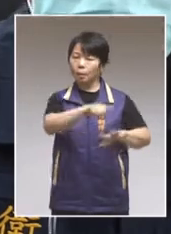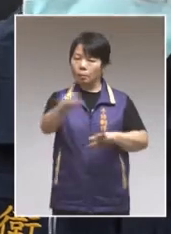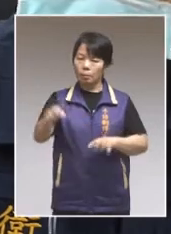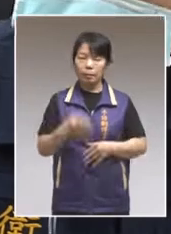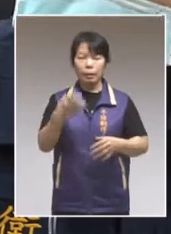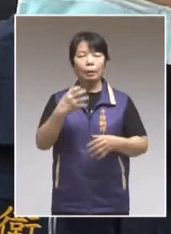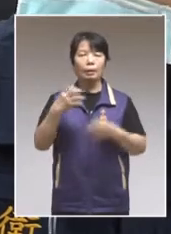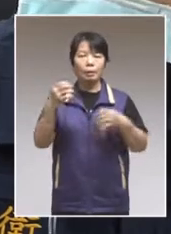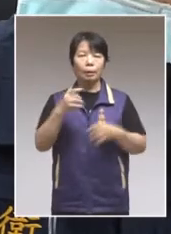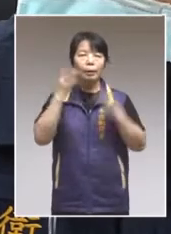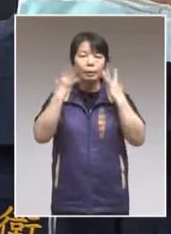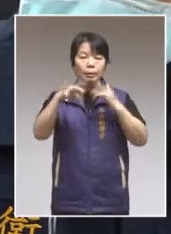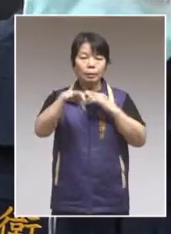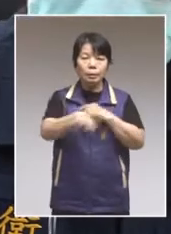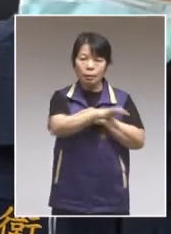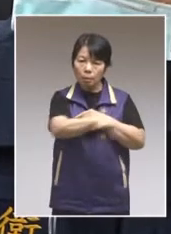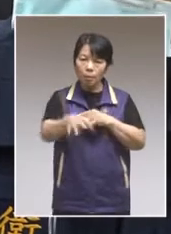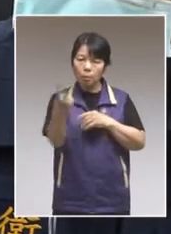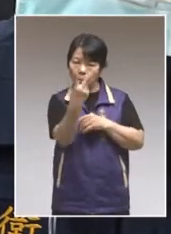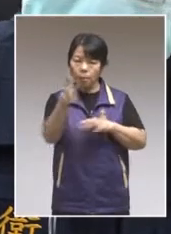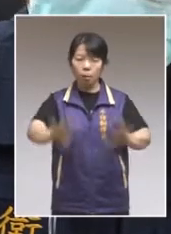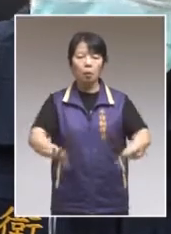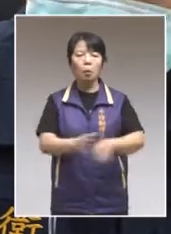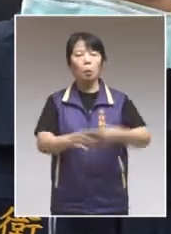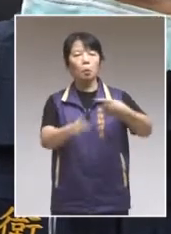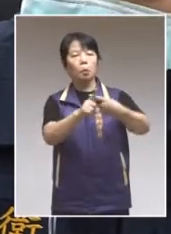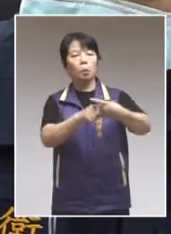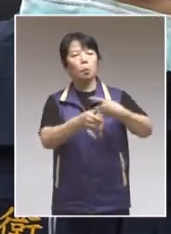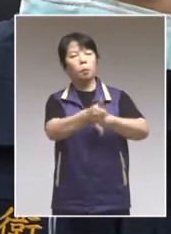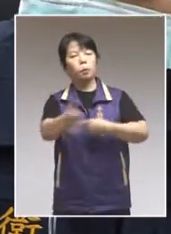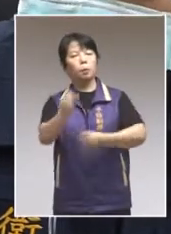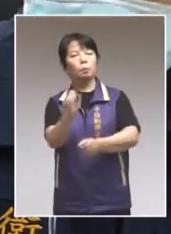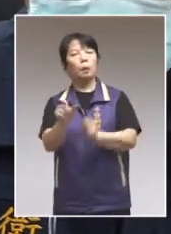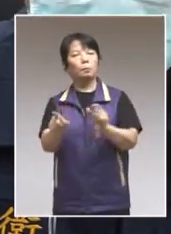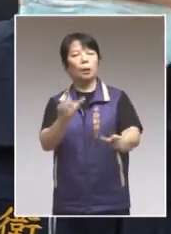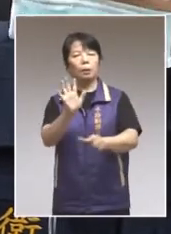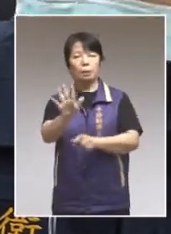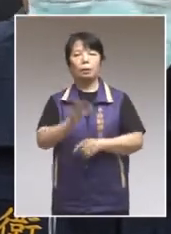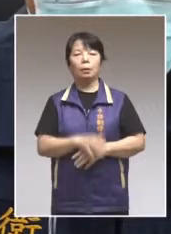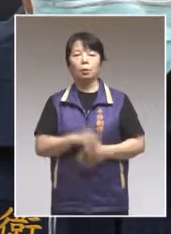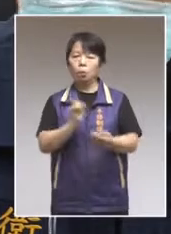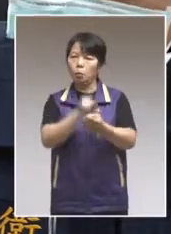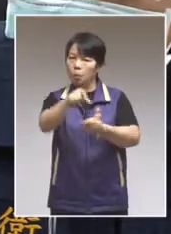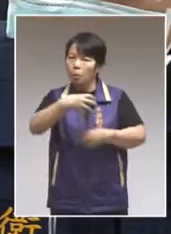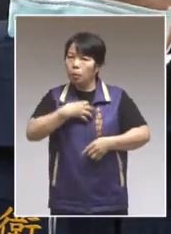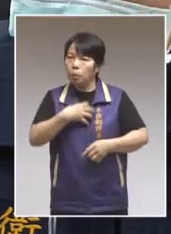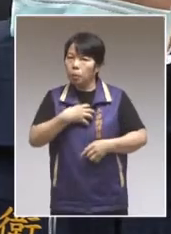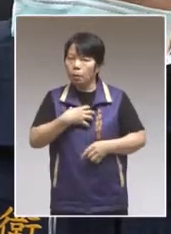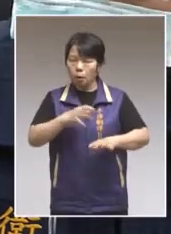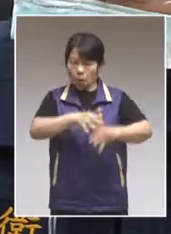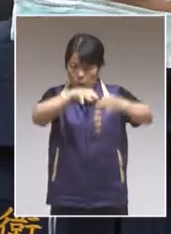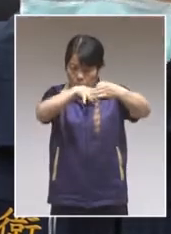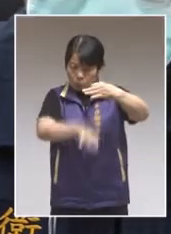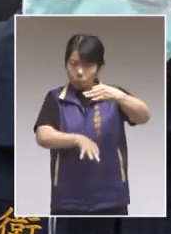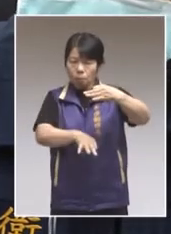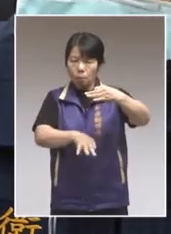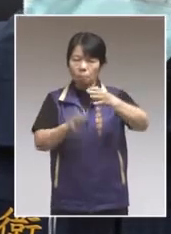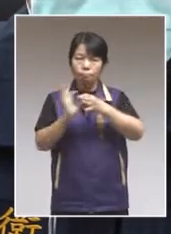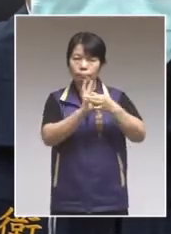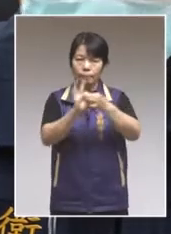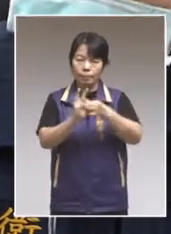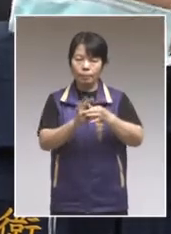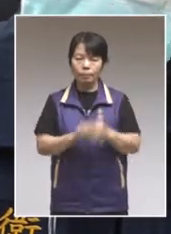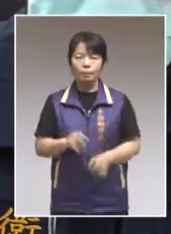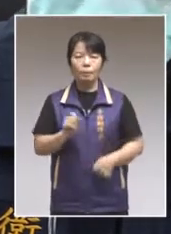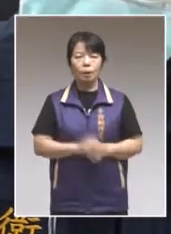到有确诊个案是到这边来消费，那当然针对这样的一个风险，我们也会框列在相关的一些